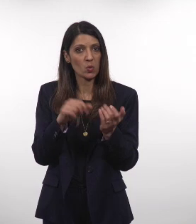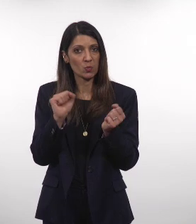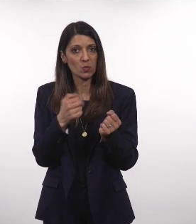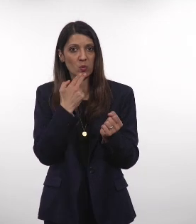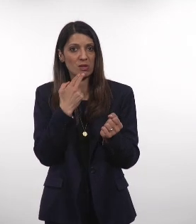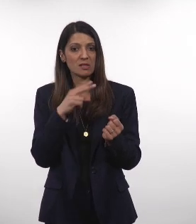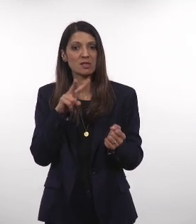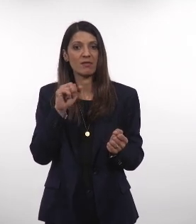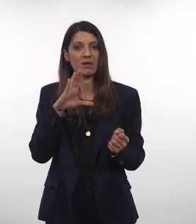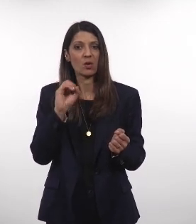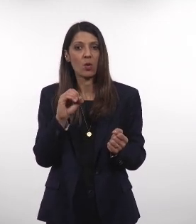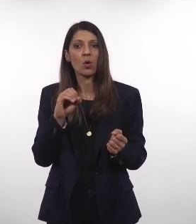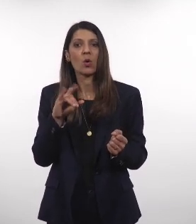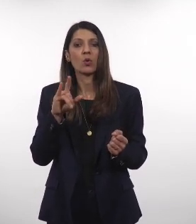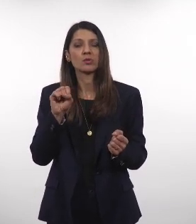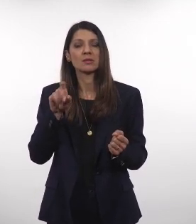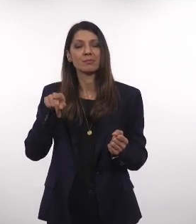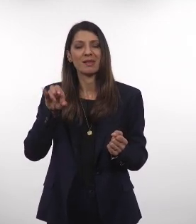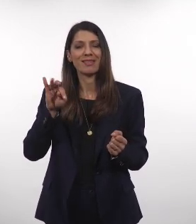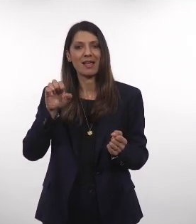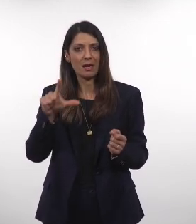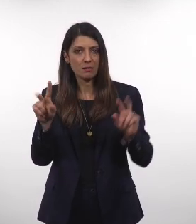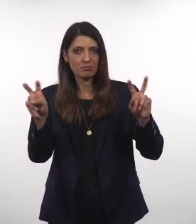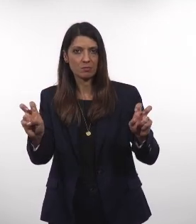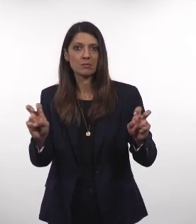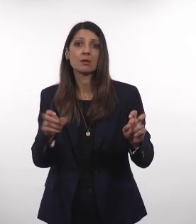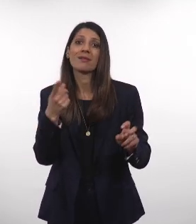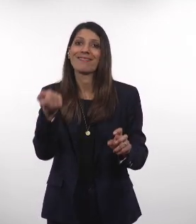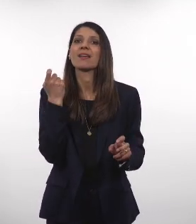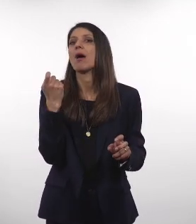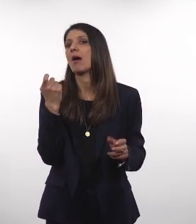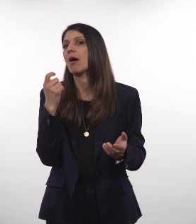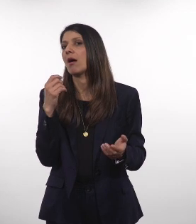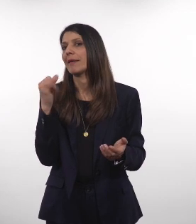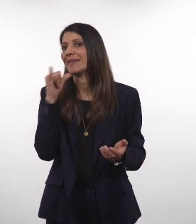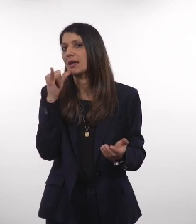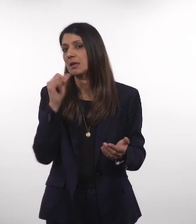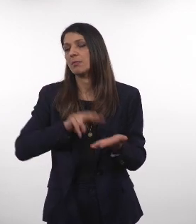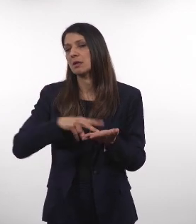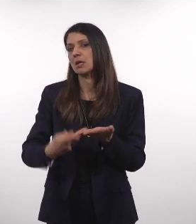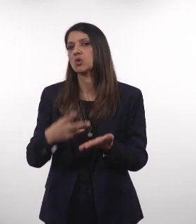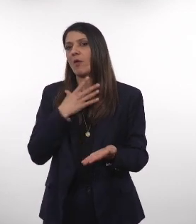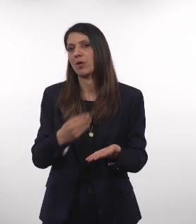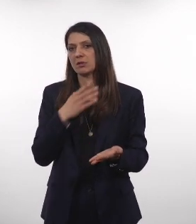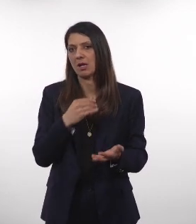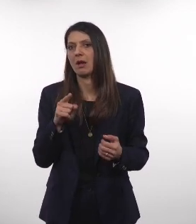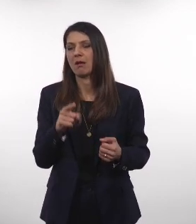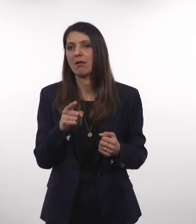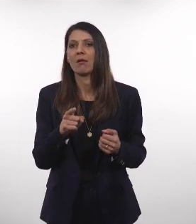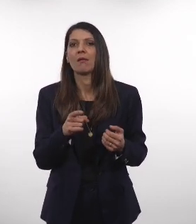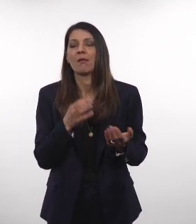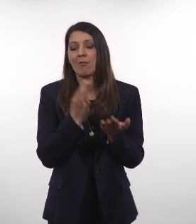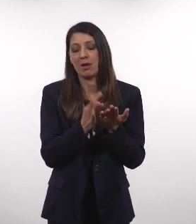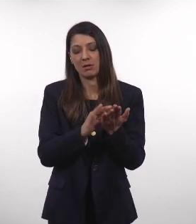l'application Vico Hospital, qui à la base est une application italienne, mais qui est traduite également en français, qui permet, comme